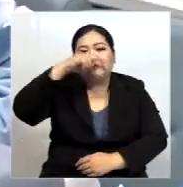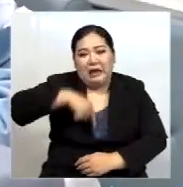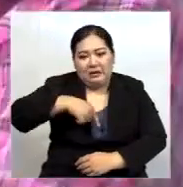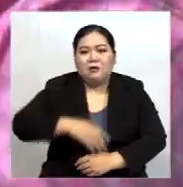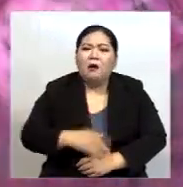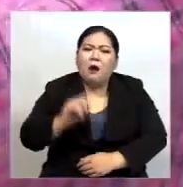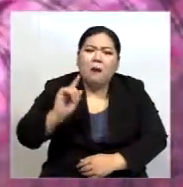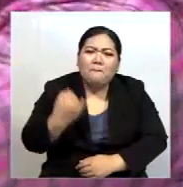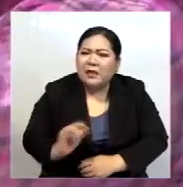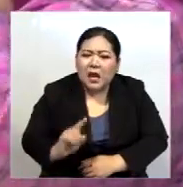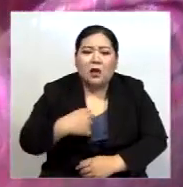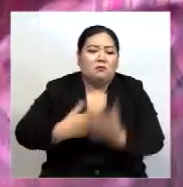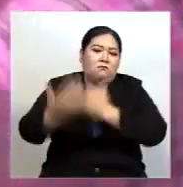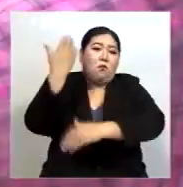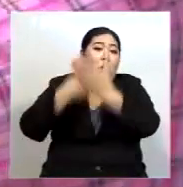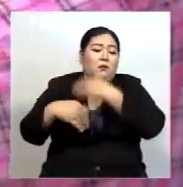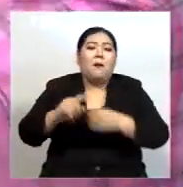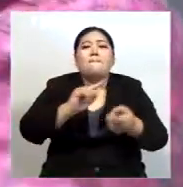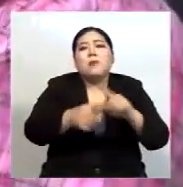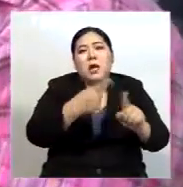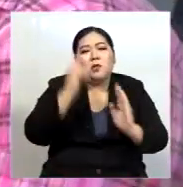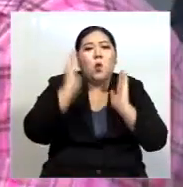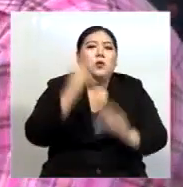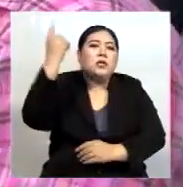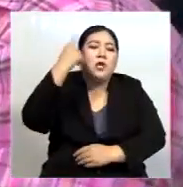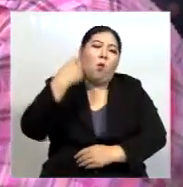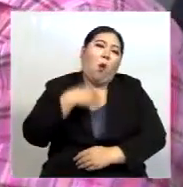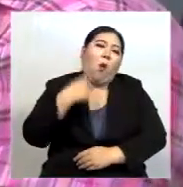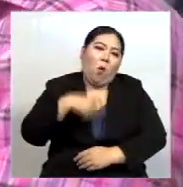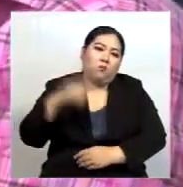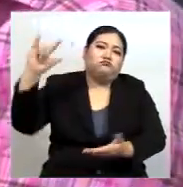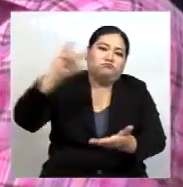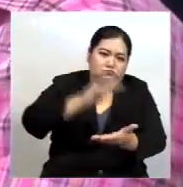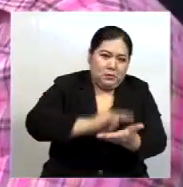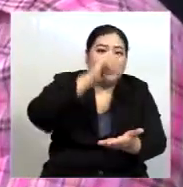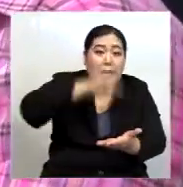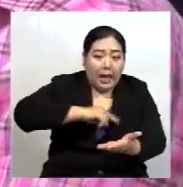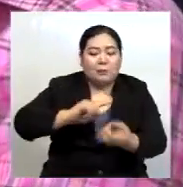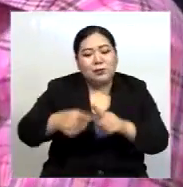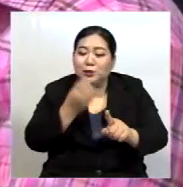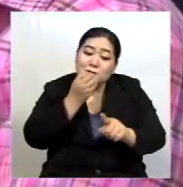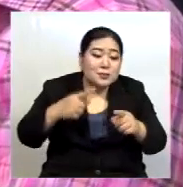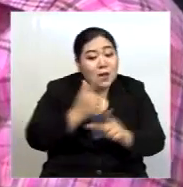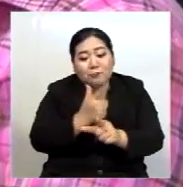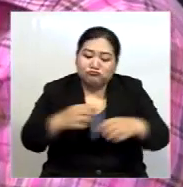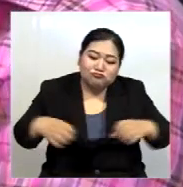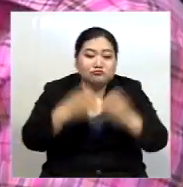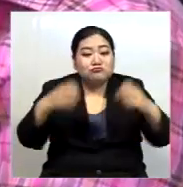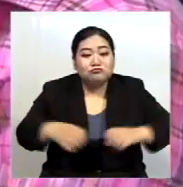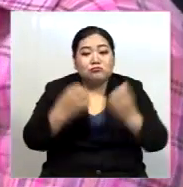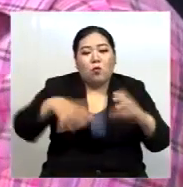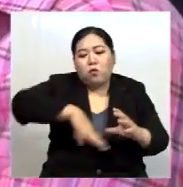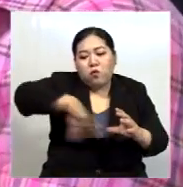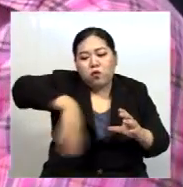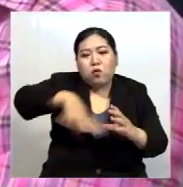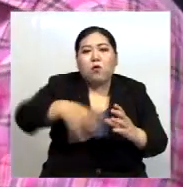ยนะครับพบประวัติไปติดเชื้อจากเพื่อนซึ่งเป็นนักท่องเที่ยวชาวฮ่องกงโดยนักท่องเที่ยวรายนี้นะฮะที่บอกว่าเป็นชาวฮ่